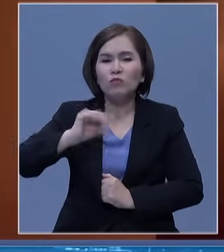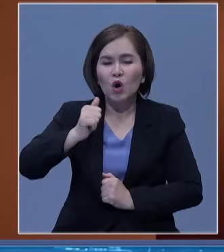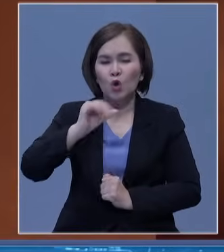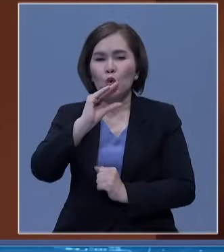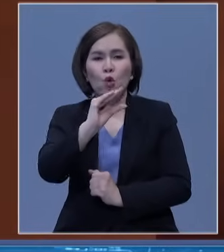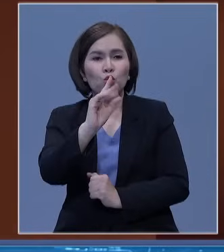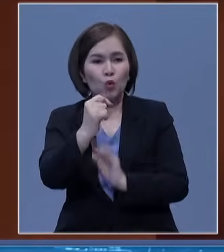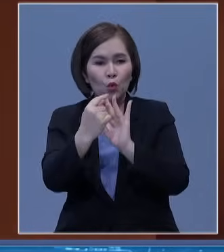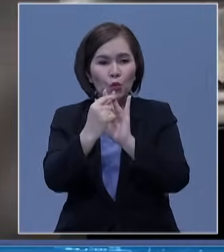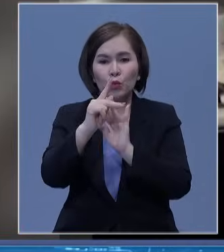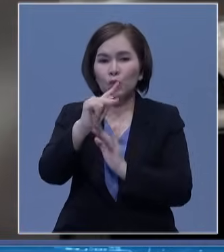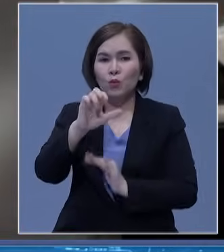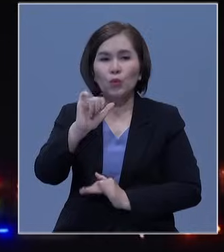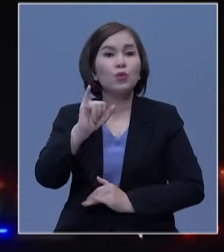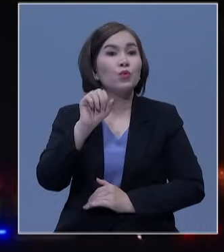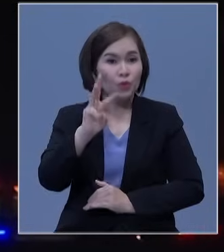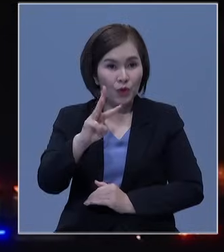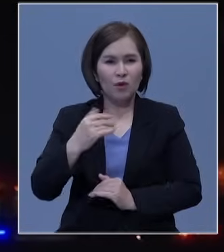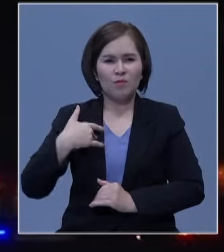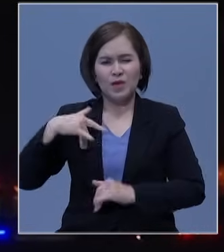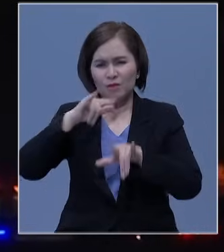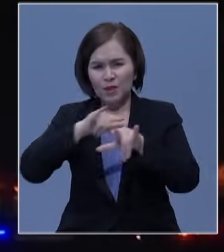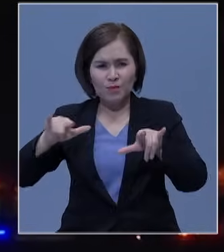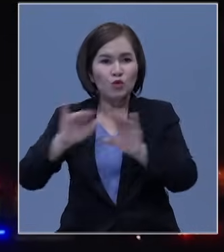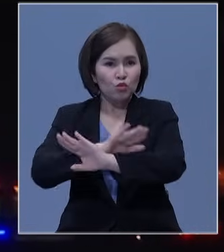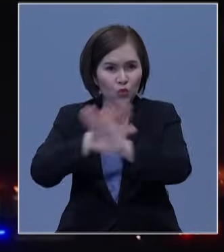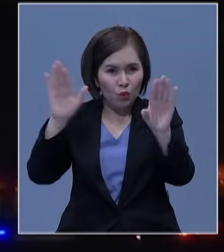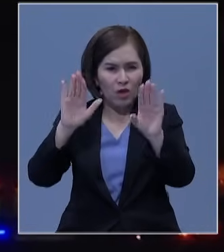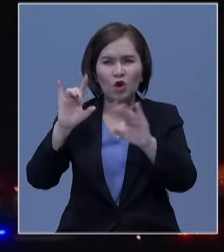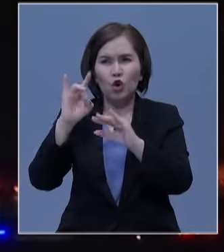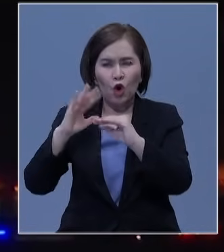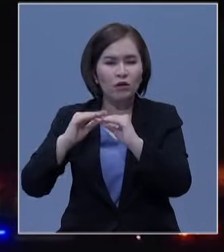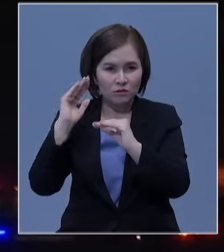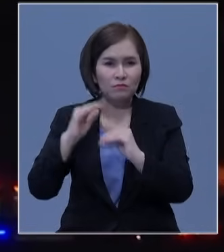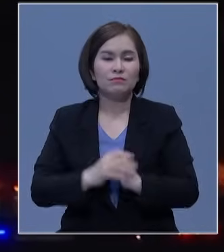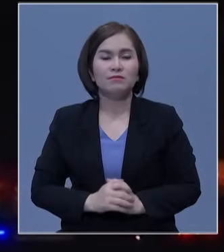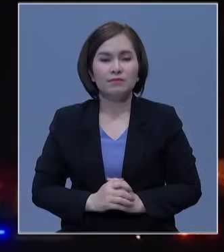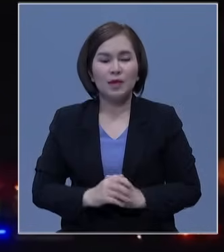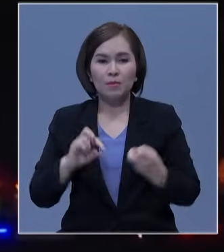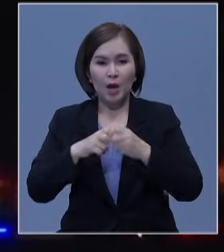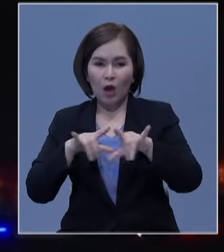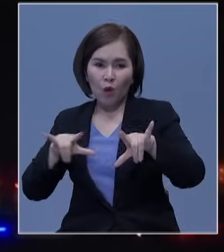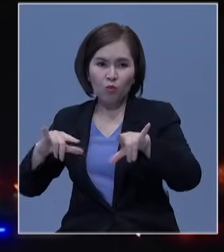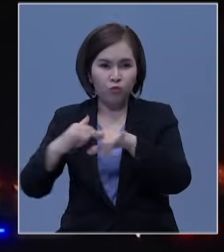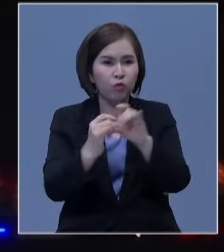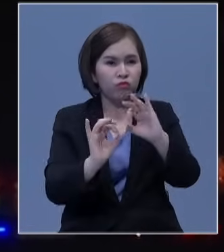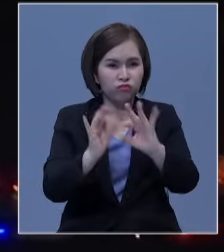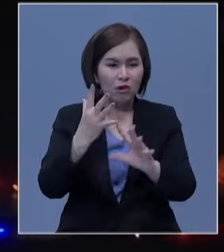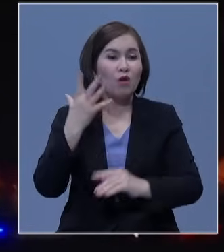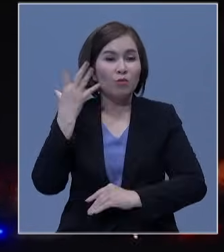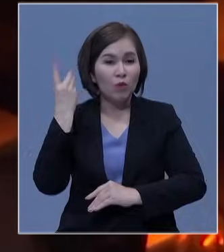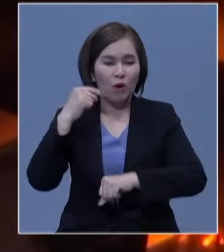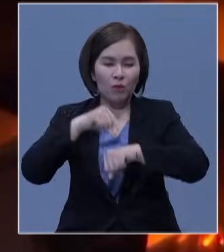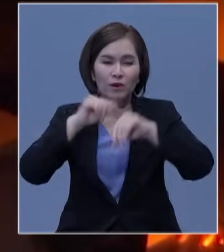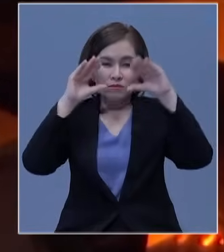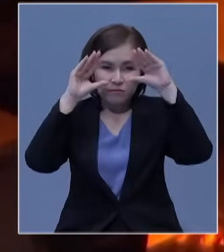ครับต้องถูกยกเลิกแล้วมีเที่ยวบินเนี่ยถูกยกเลิกนับร้อยเที่ยวเนี่ยนะครับโดยอุบัติเหตุที่เกิดขึ้นช่วงค่ำของเมื่อวานนี้